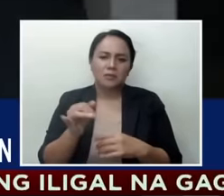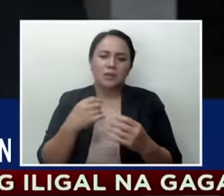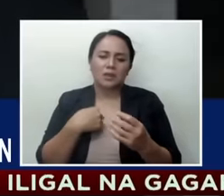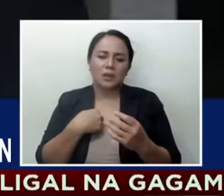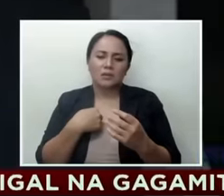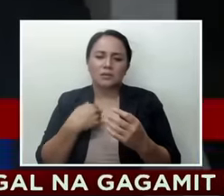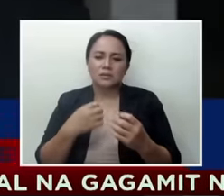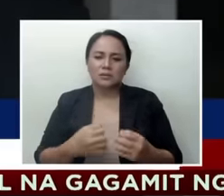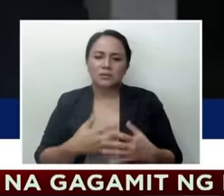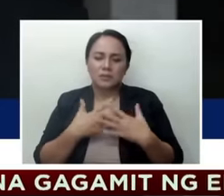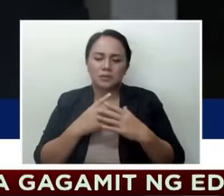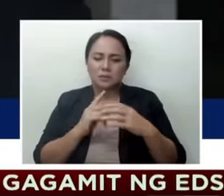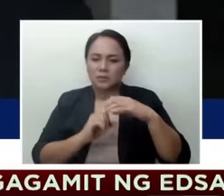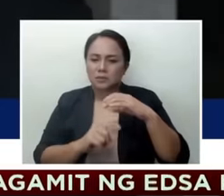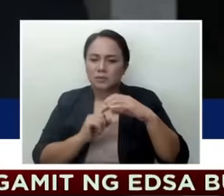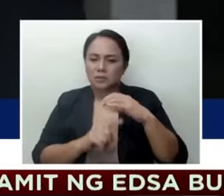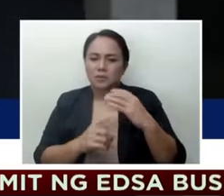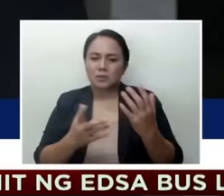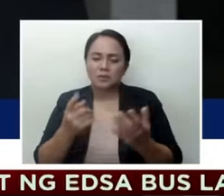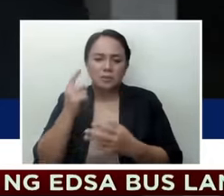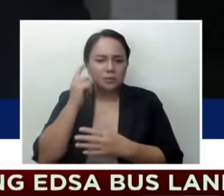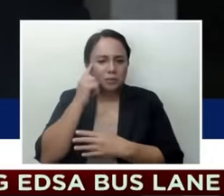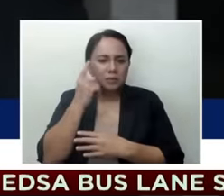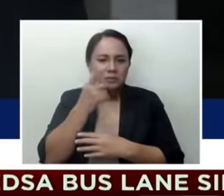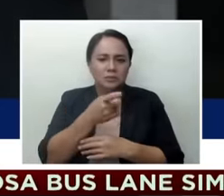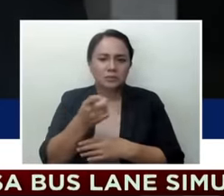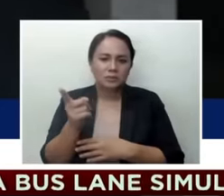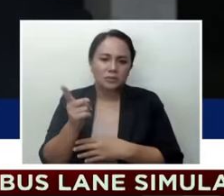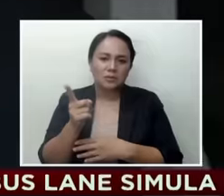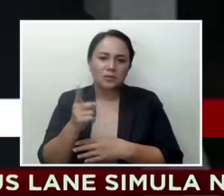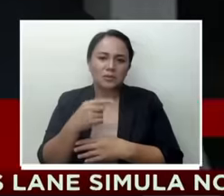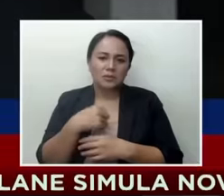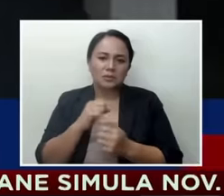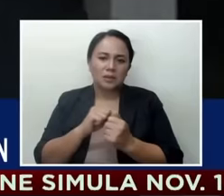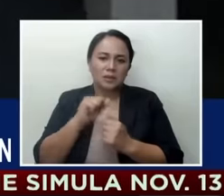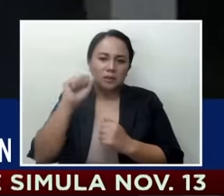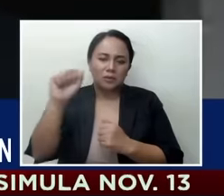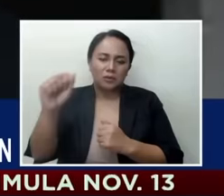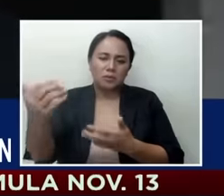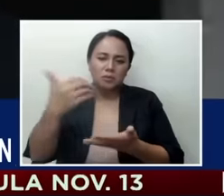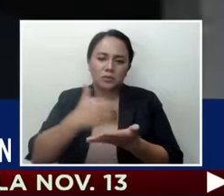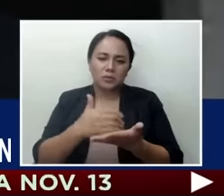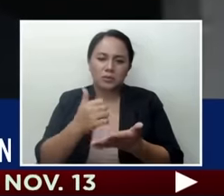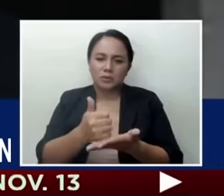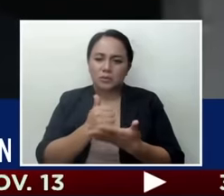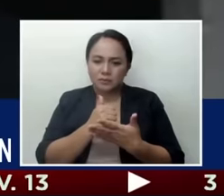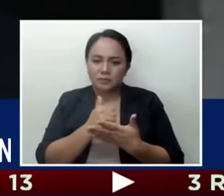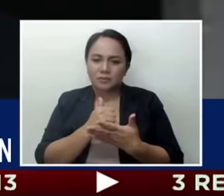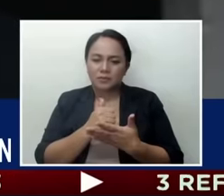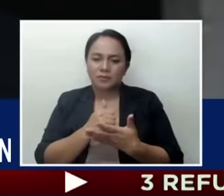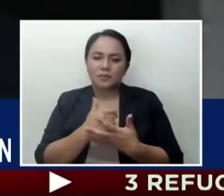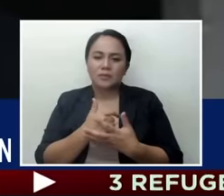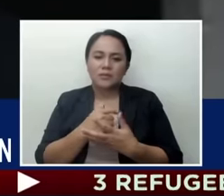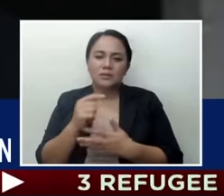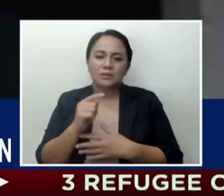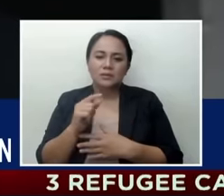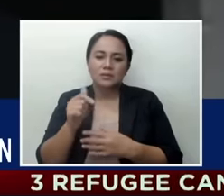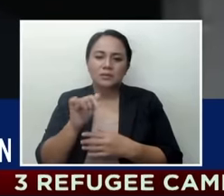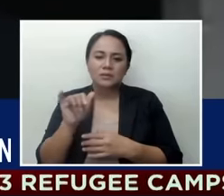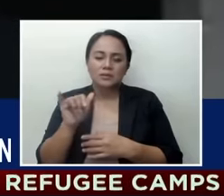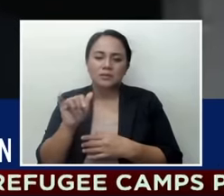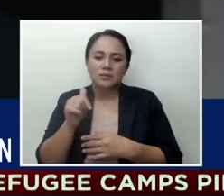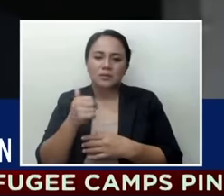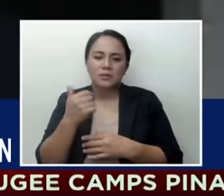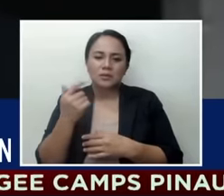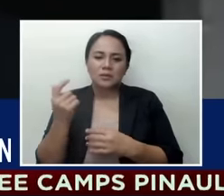ABS-CBN na inserve namin nga sila, kayo nga na malayo, tapos papunta dito para tumulong. Si Ma'am Gina kasi is very, talaga